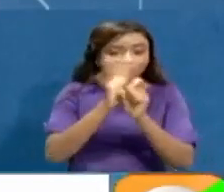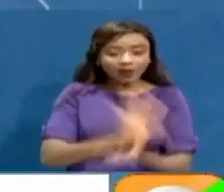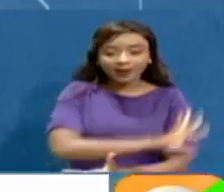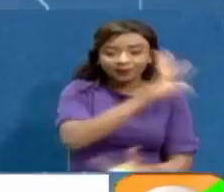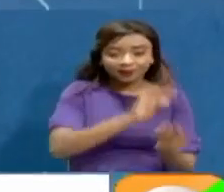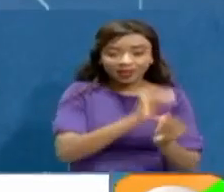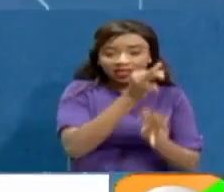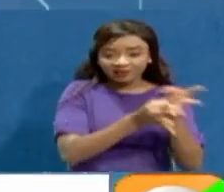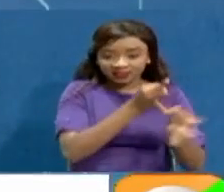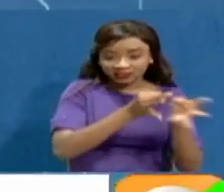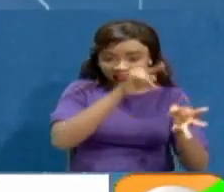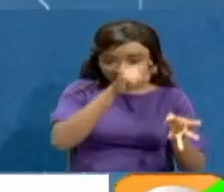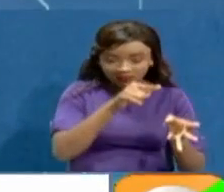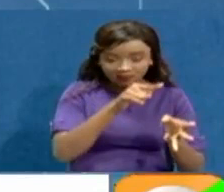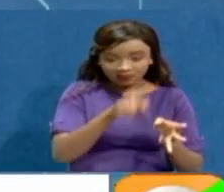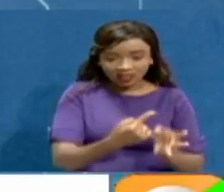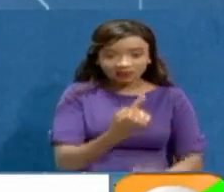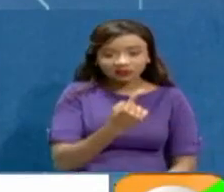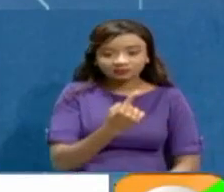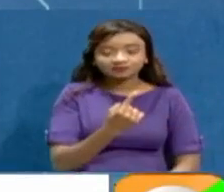walioambukizwa COVID-19 nchini kwa